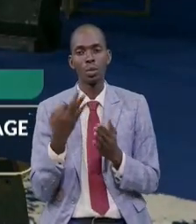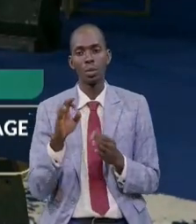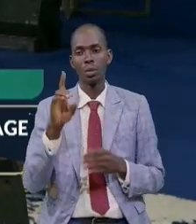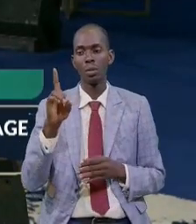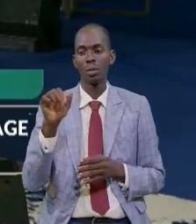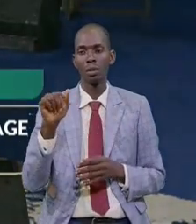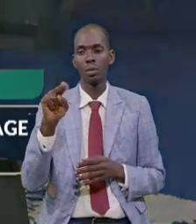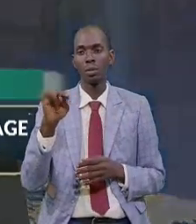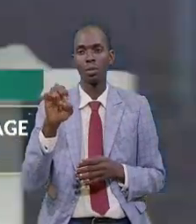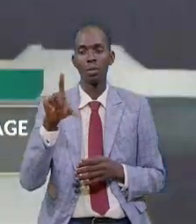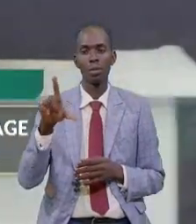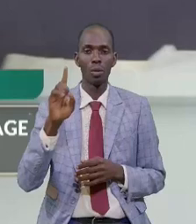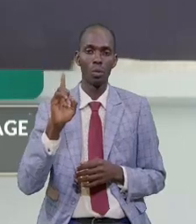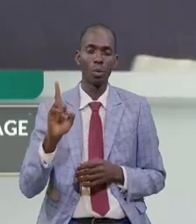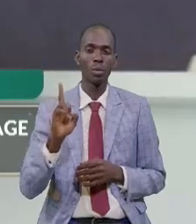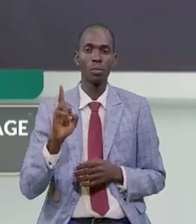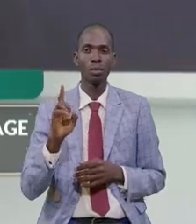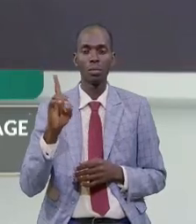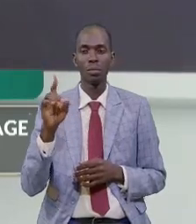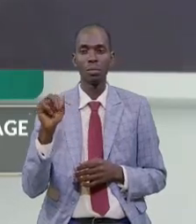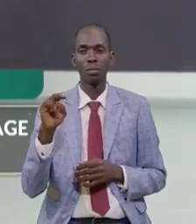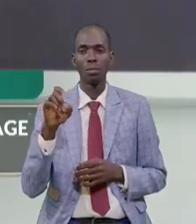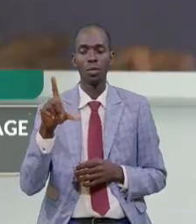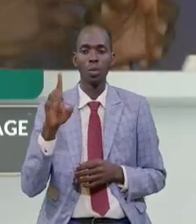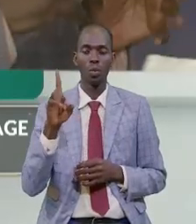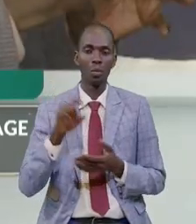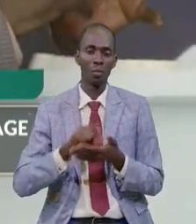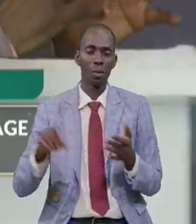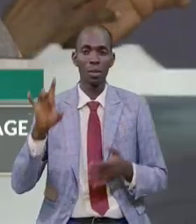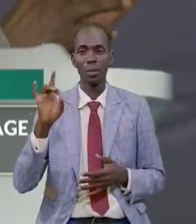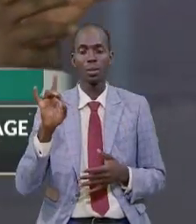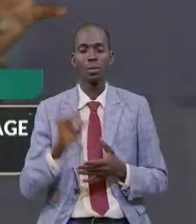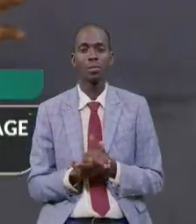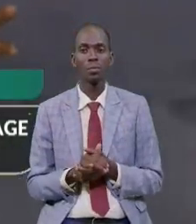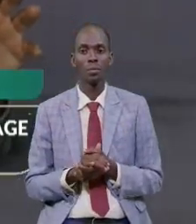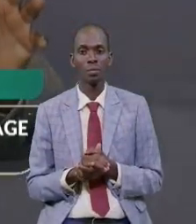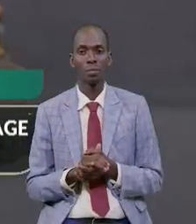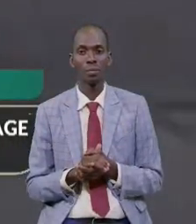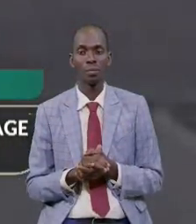chapitre 1 lisons à part du verset 8 on